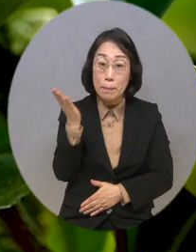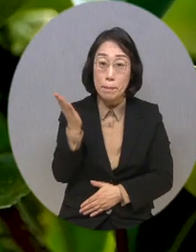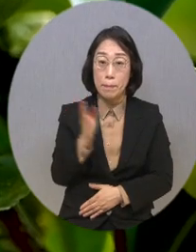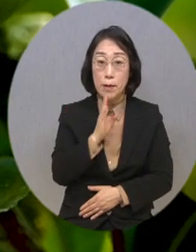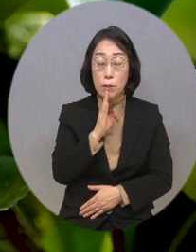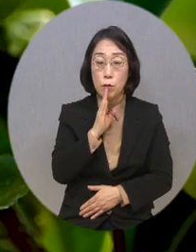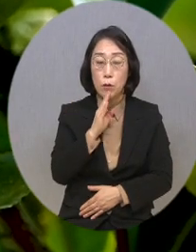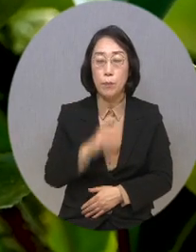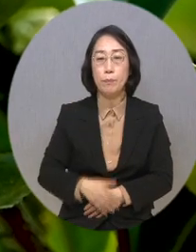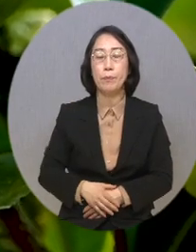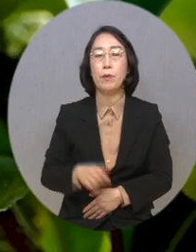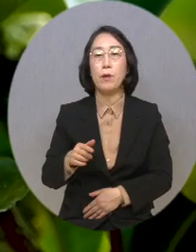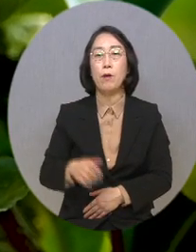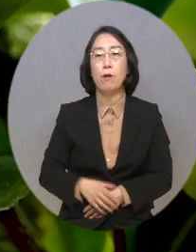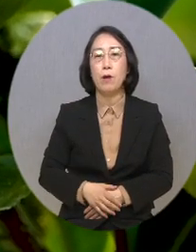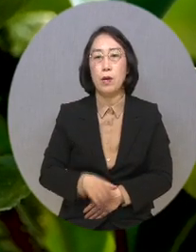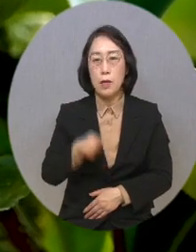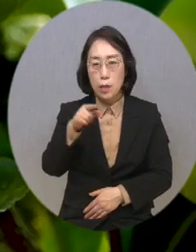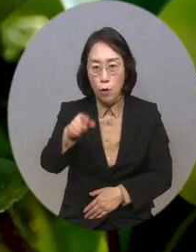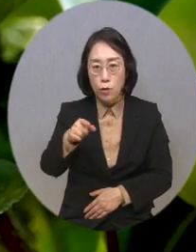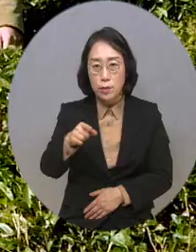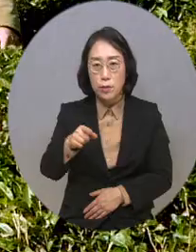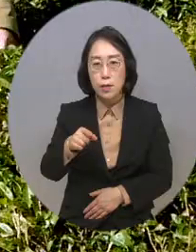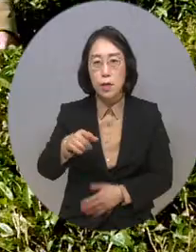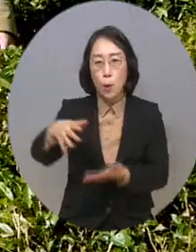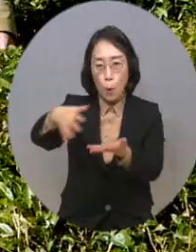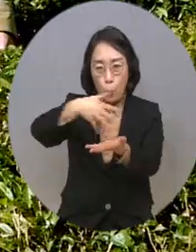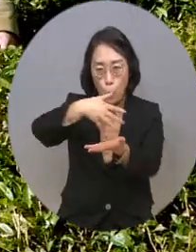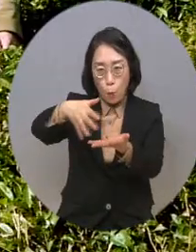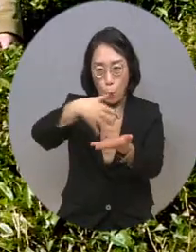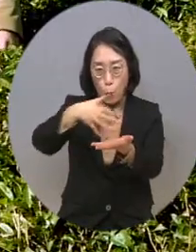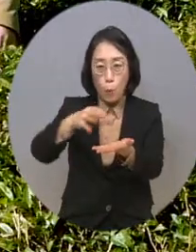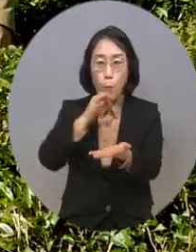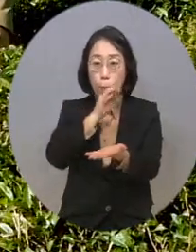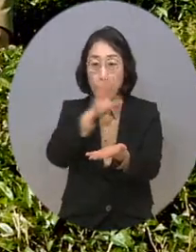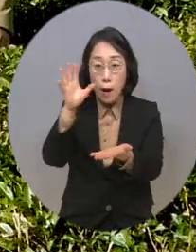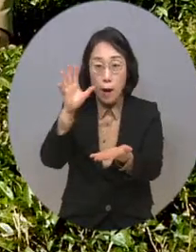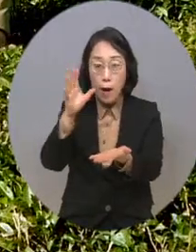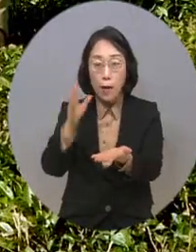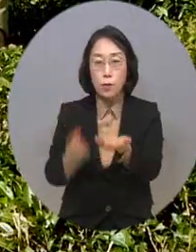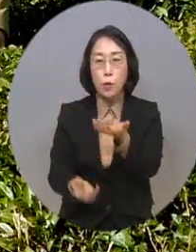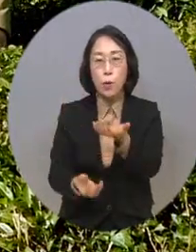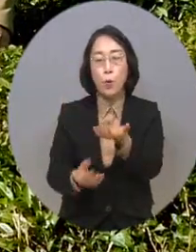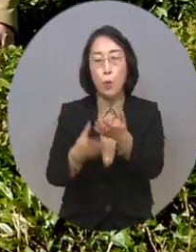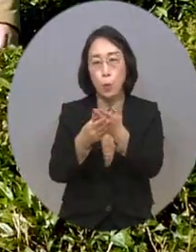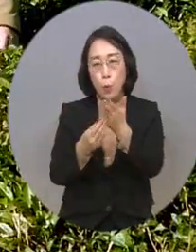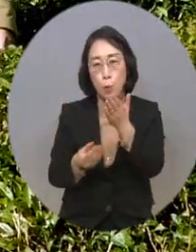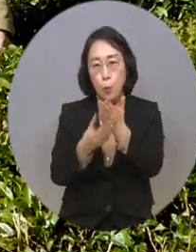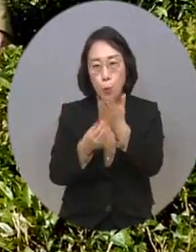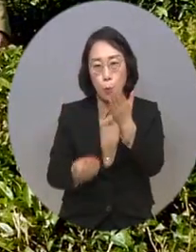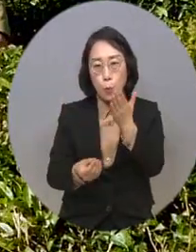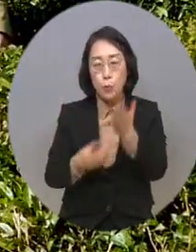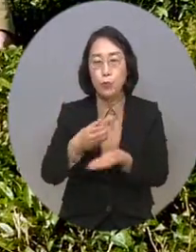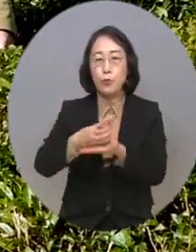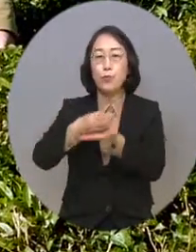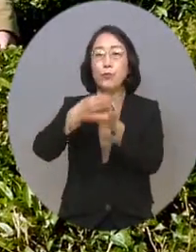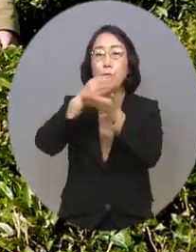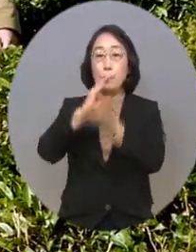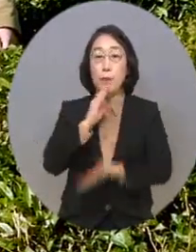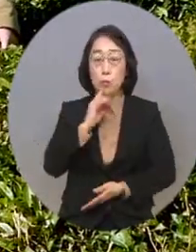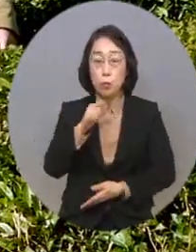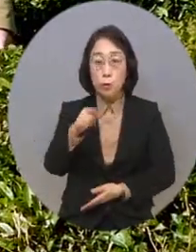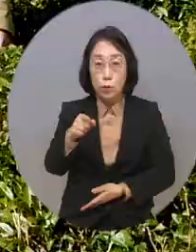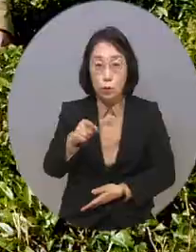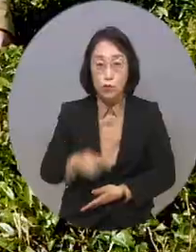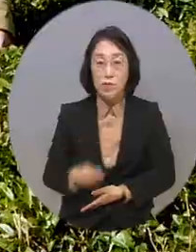이 녹차를 섞어서 우리가 마시는 차로 나오게 되는 거죠? 아, 예, 맞습니다. 아, 그럼 정태는 덮을 필요도